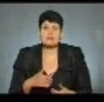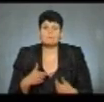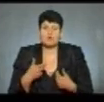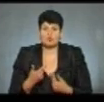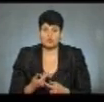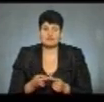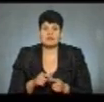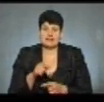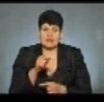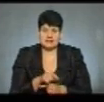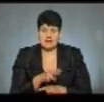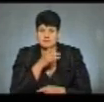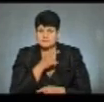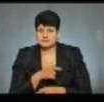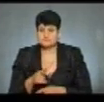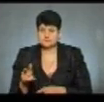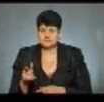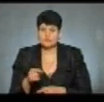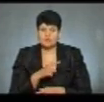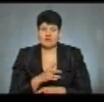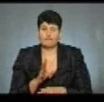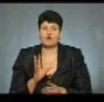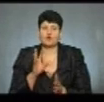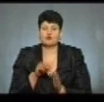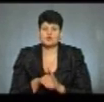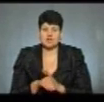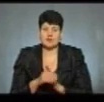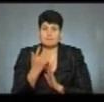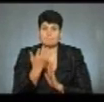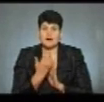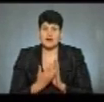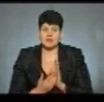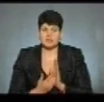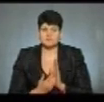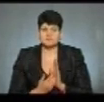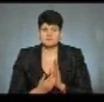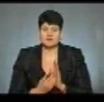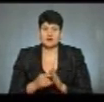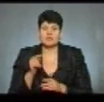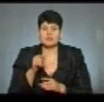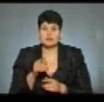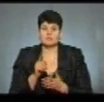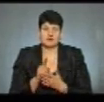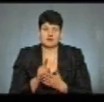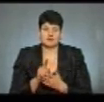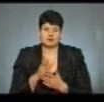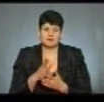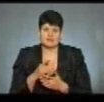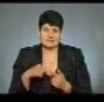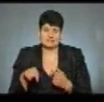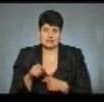на цей епідемічний сезон, вони включали перелік тих штамів, які мають циркулювати на цій